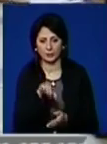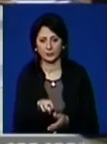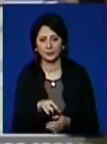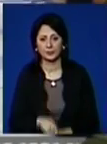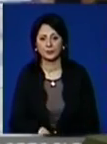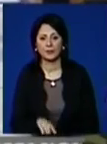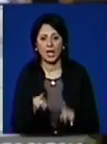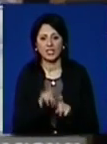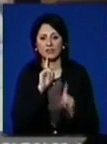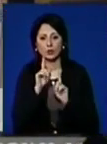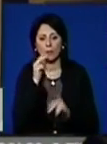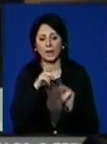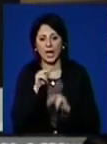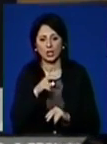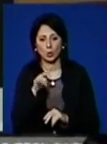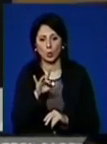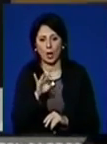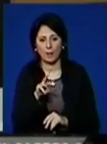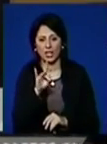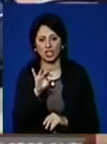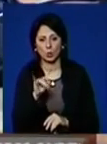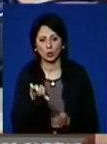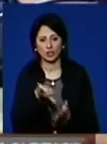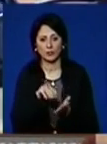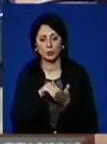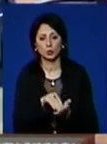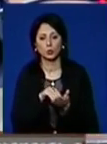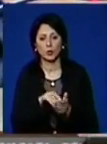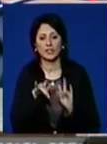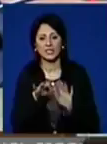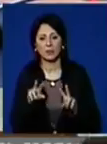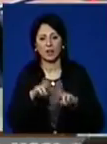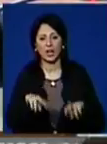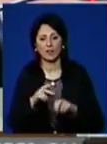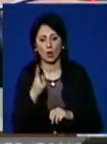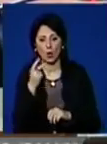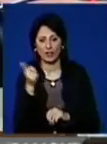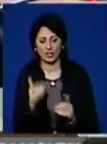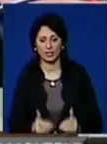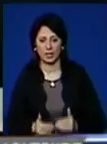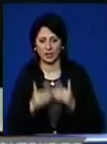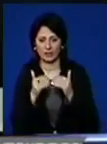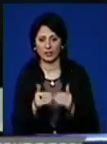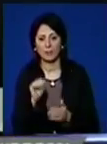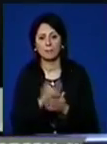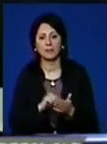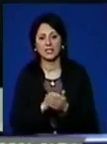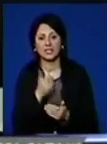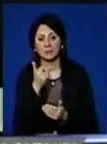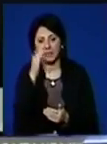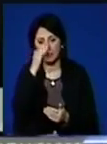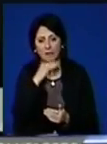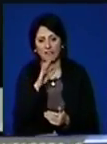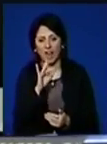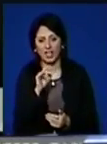წარმოდგენილი. ასევე სხდომაზე ბრალდებულმა გურამ რჩეულიშვილმა დააყენა შუამდგომლობა საქმის განხილვის ორი კვირით გადავადებაზე. მიზეზად მისი